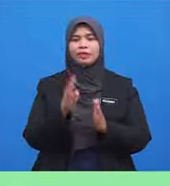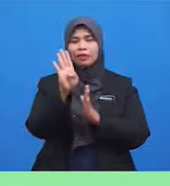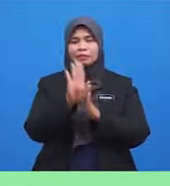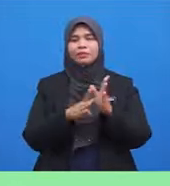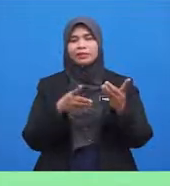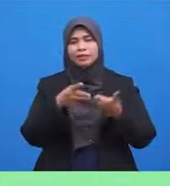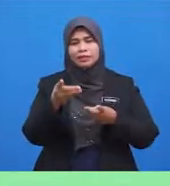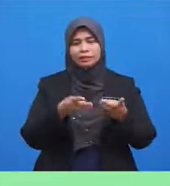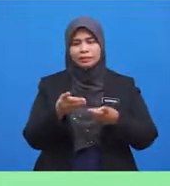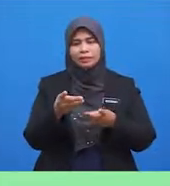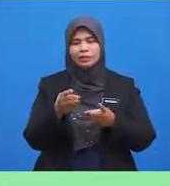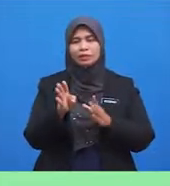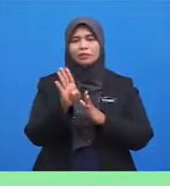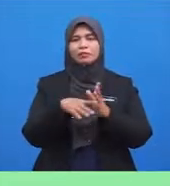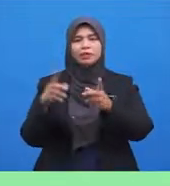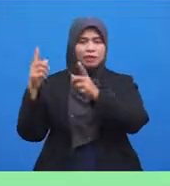berdisiplin,